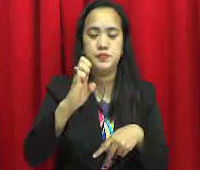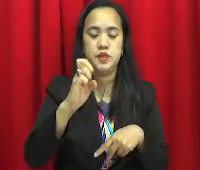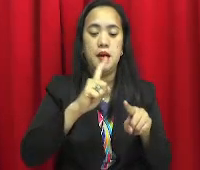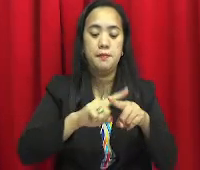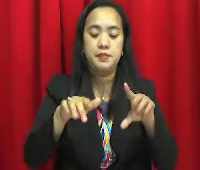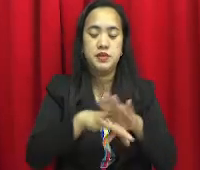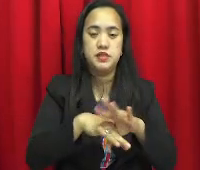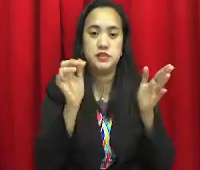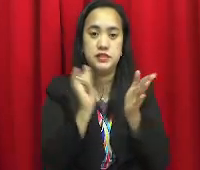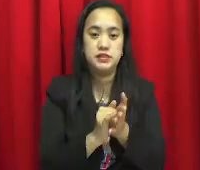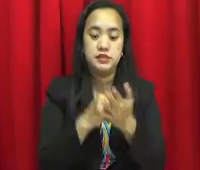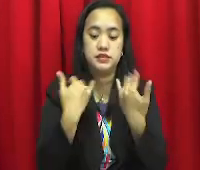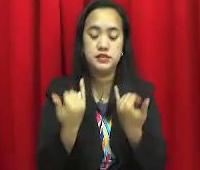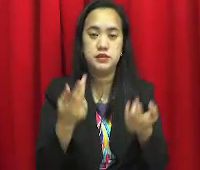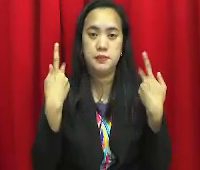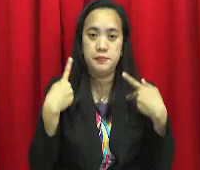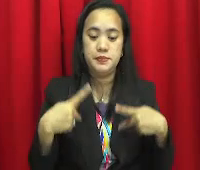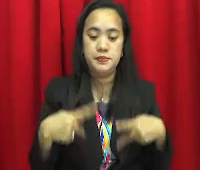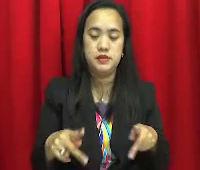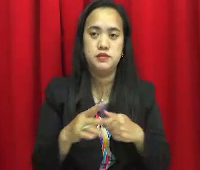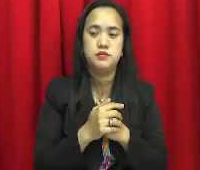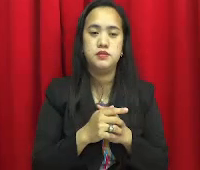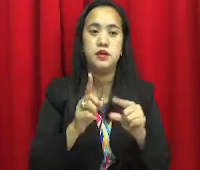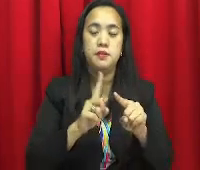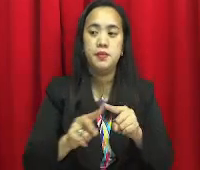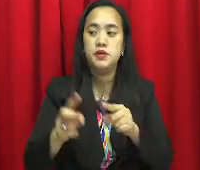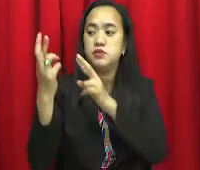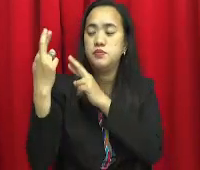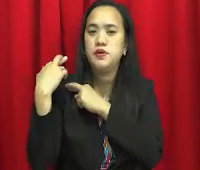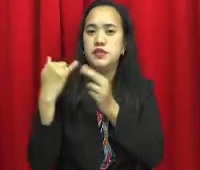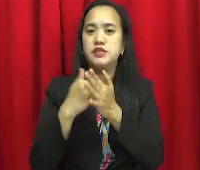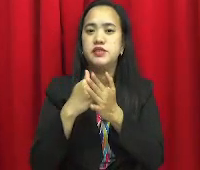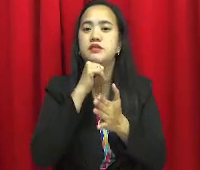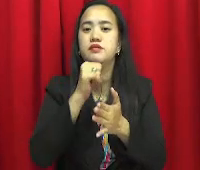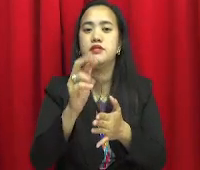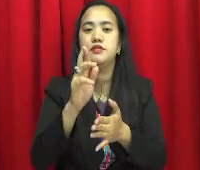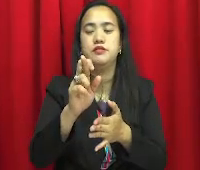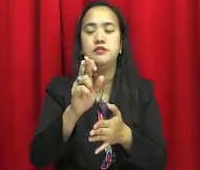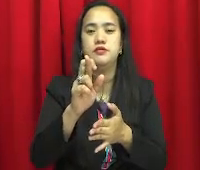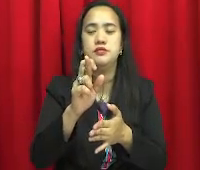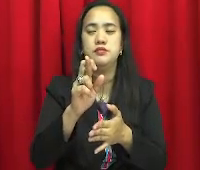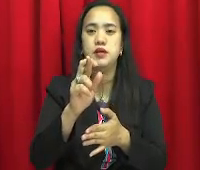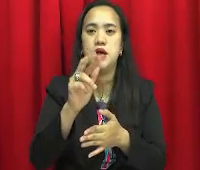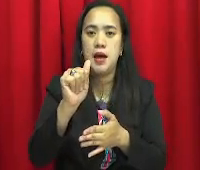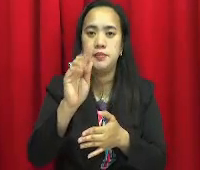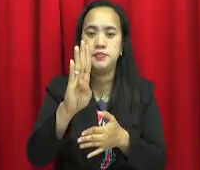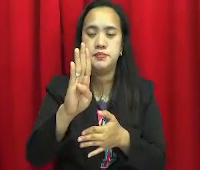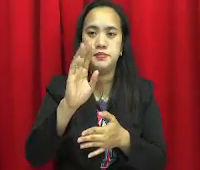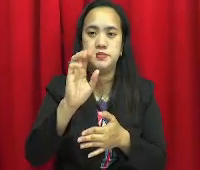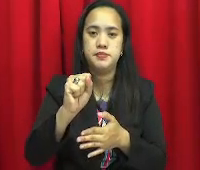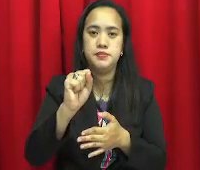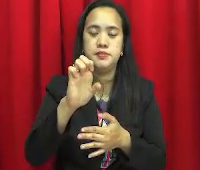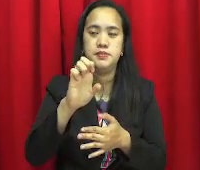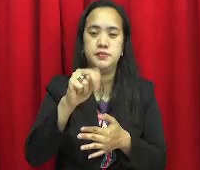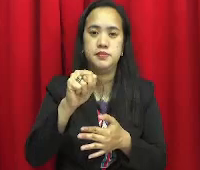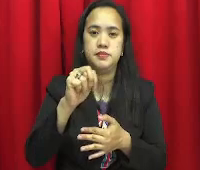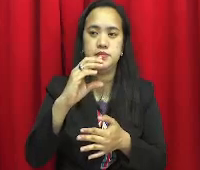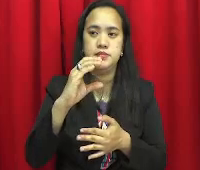pero yung kanyang responsibility, hindi siya absent. Yes, sir. Sa kanyang responsibility. So, alam nyo, maraming mga ganyan